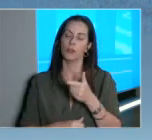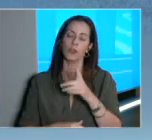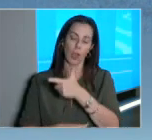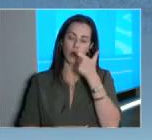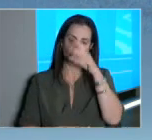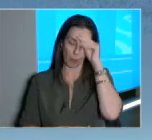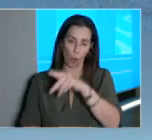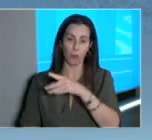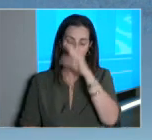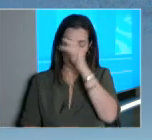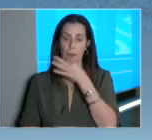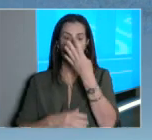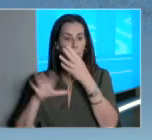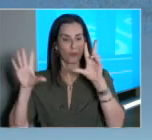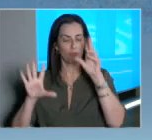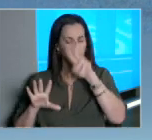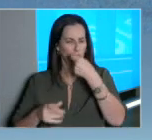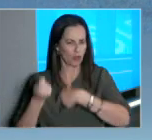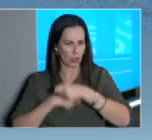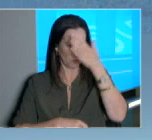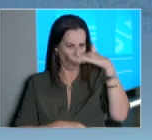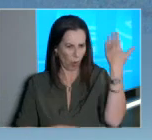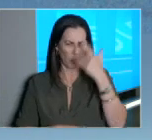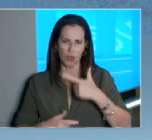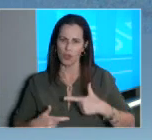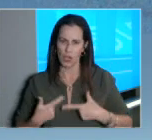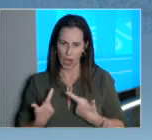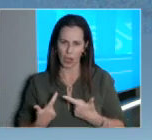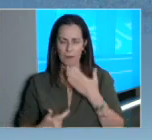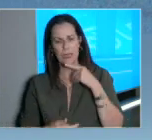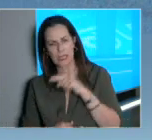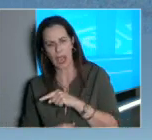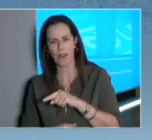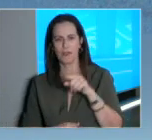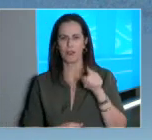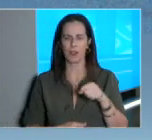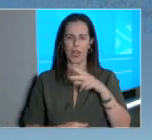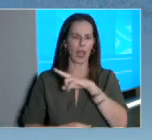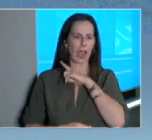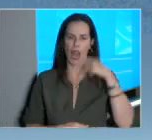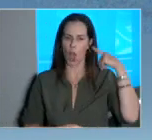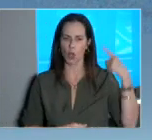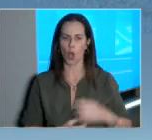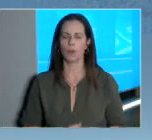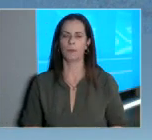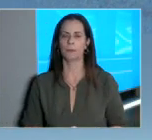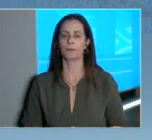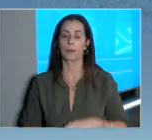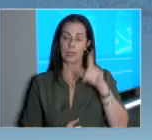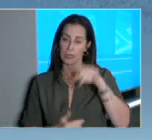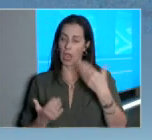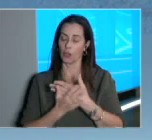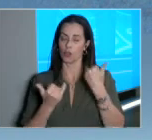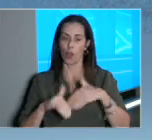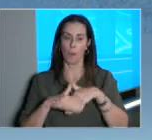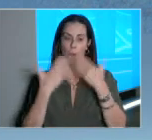באירוע. הנרצח הוא איש עסקים מקומי מוכר שחי לסירוגין בישראל ובלונדון. אלו